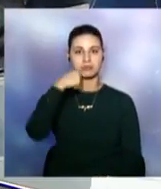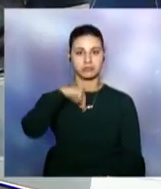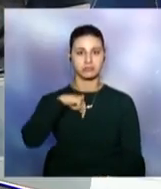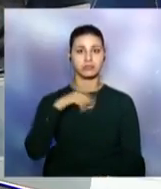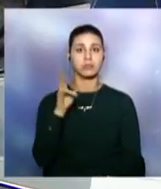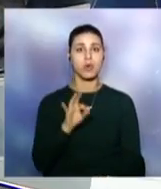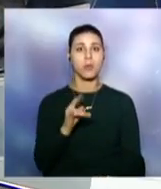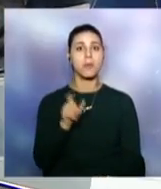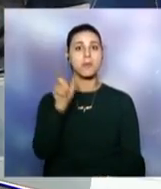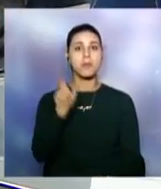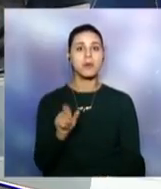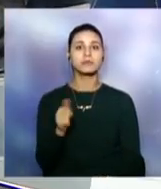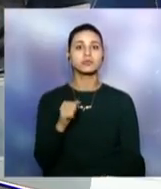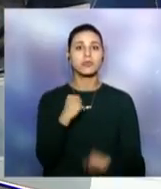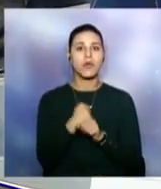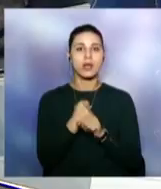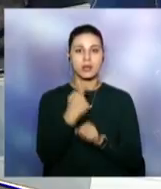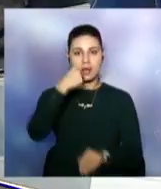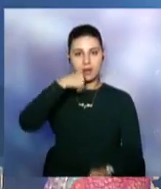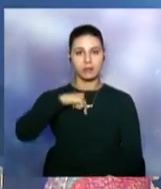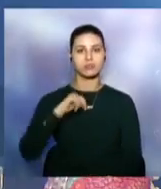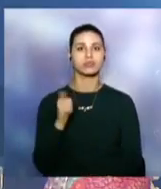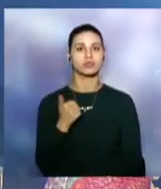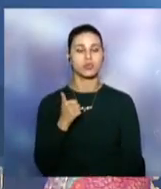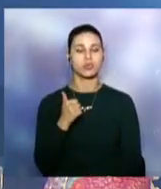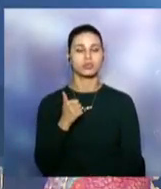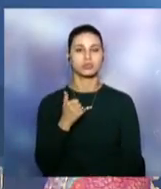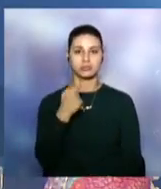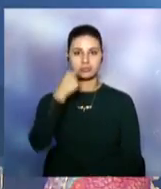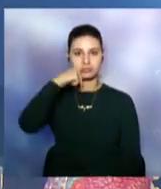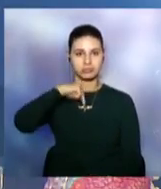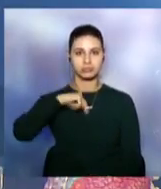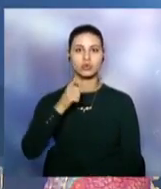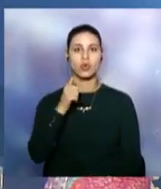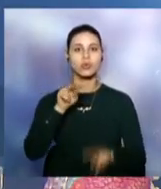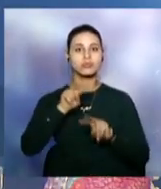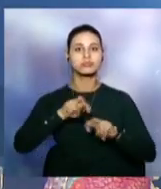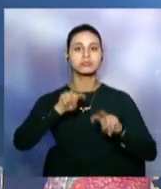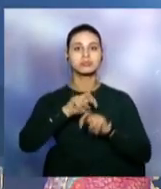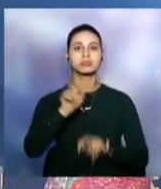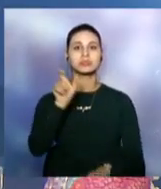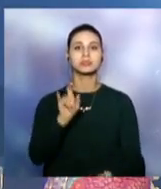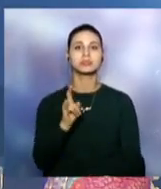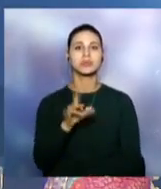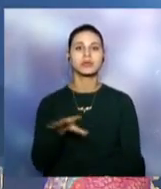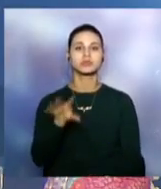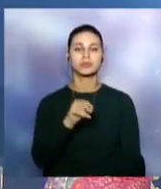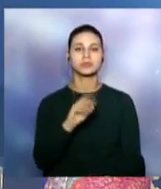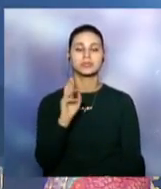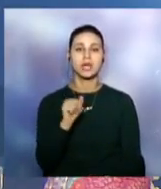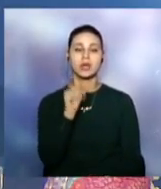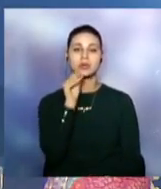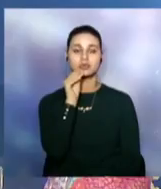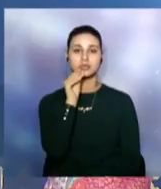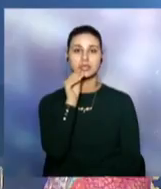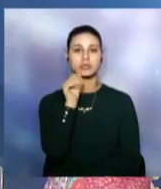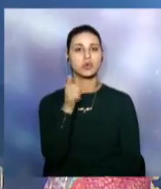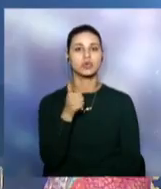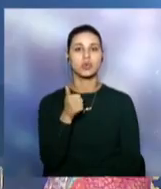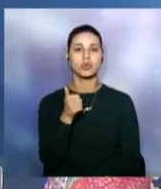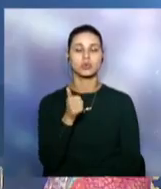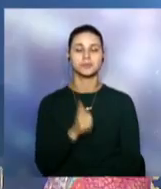გაკეთებას. ბავშვების შემთხვევაში როგორ ხდება? ენდოსკოპიურად ჩვენ როგორ ვიკვლევთ ბავშვს და მით უმეტეს